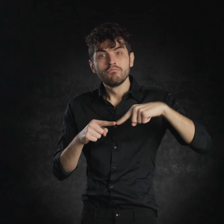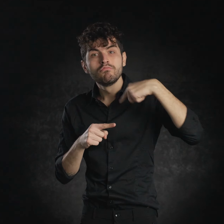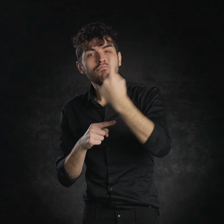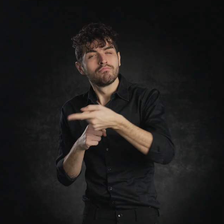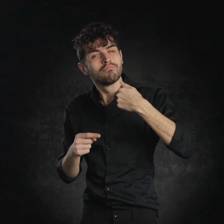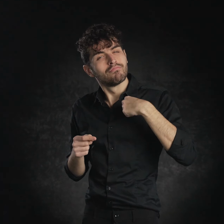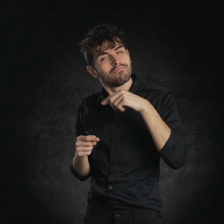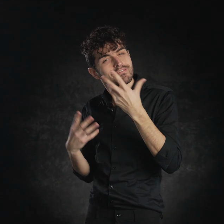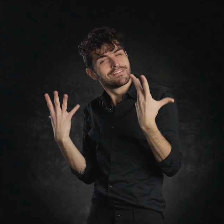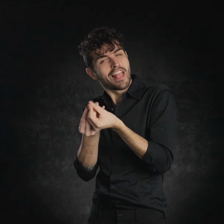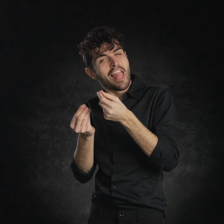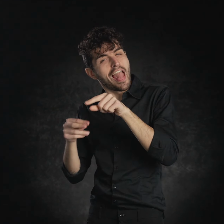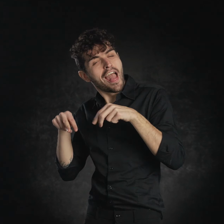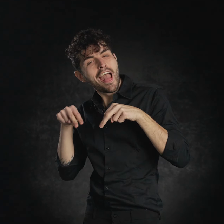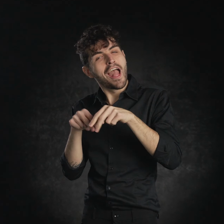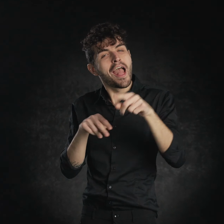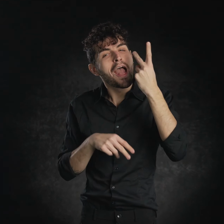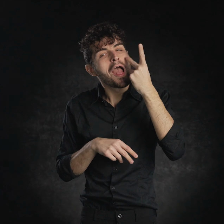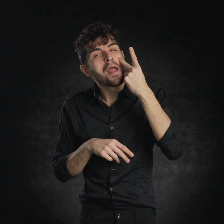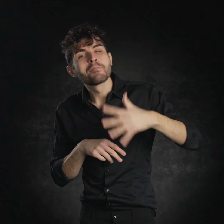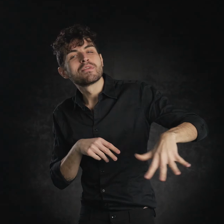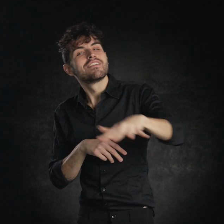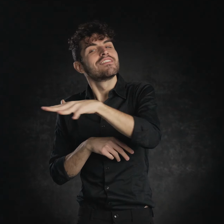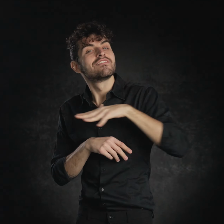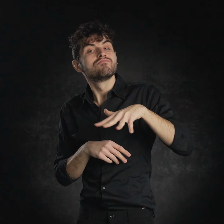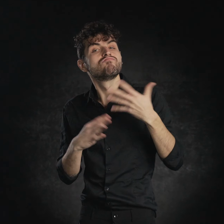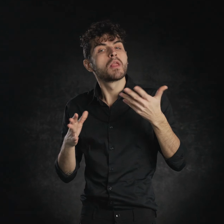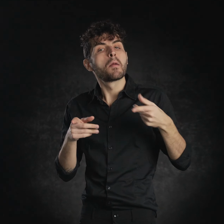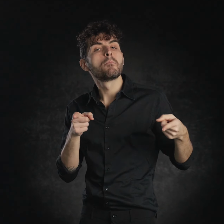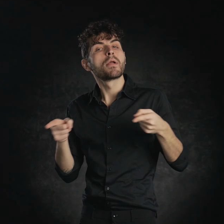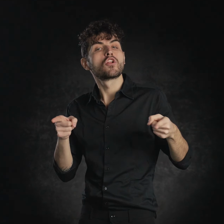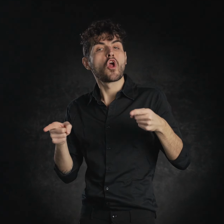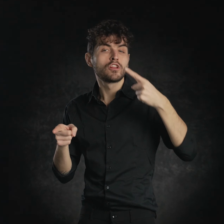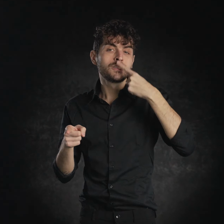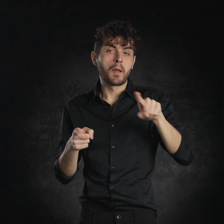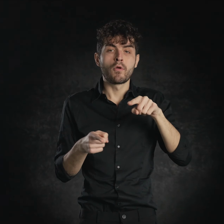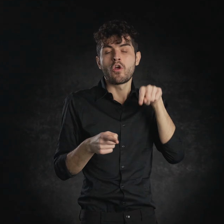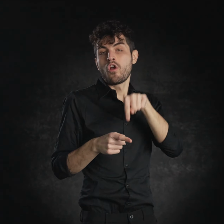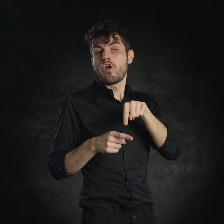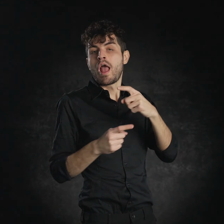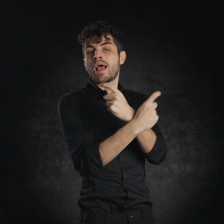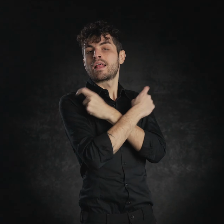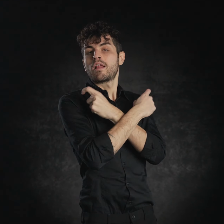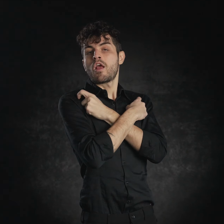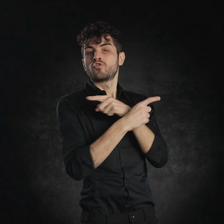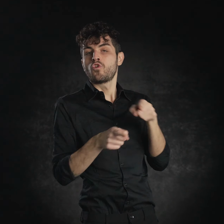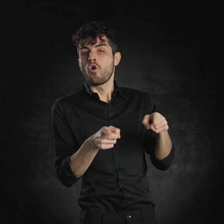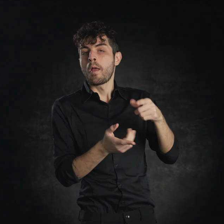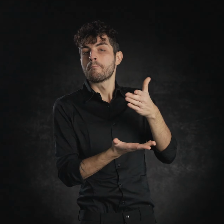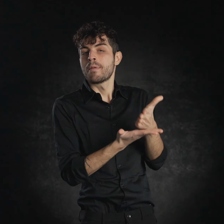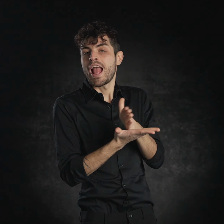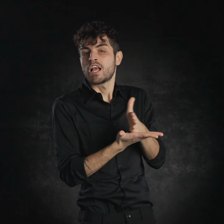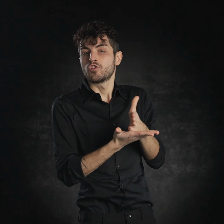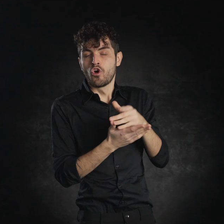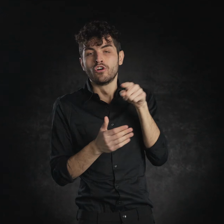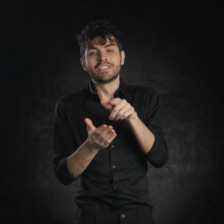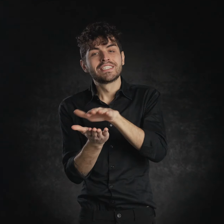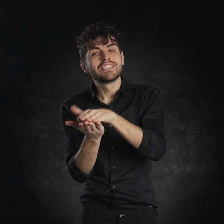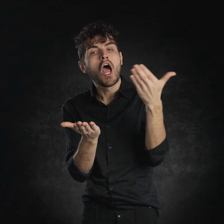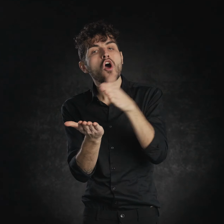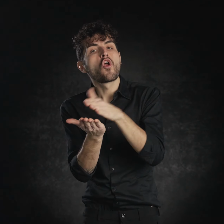eferu e la prossima volta vi porterò a conoscere come nel Medio regno si sviluppi una modalità di sarcofago il